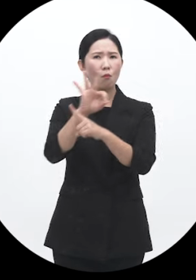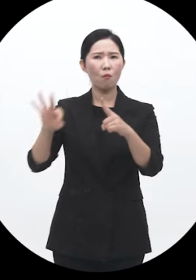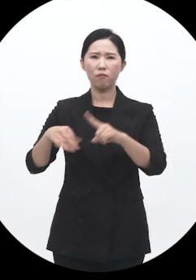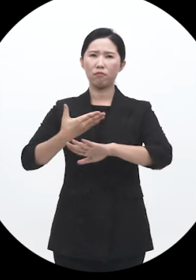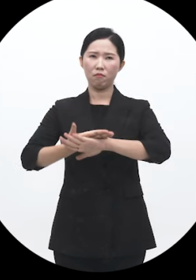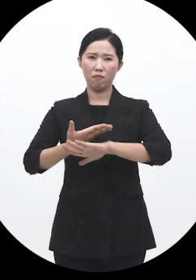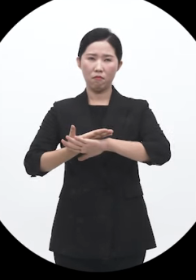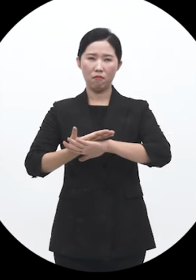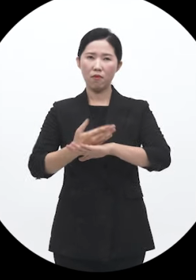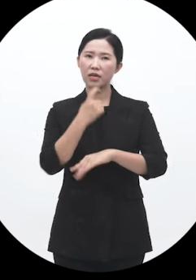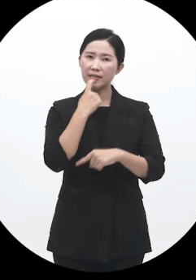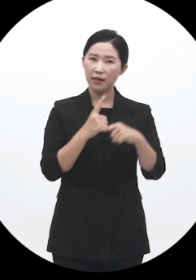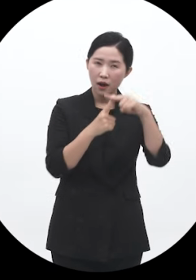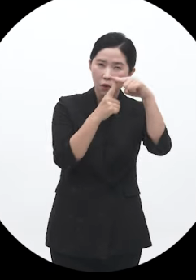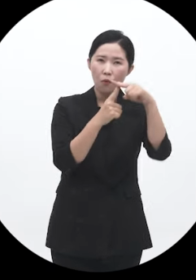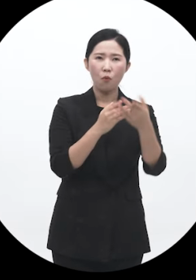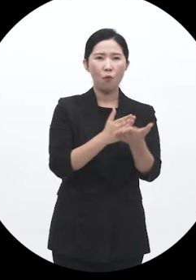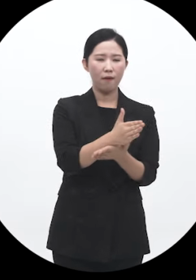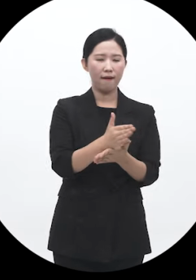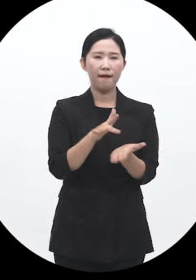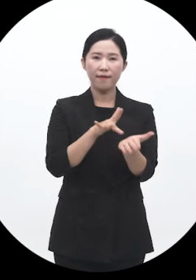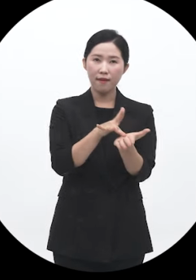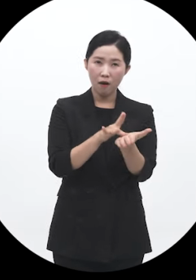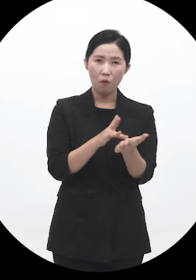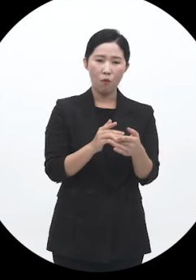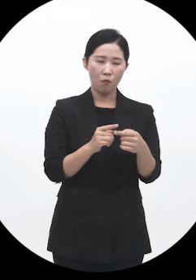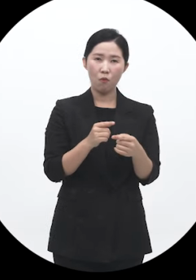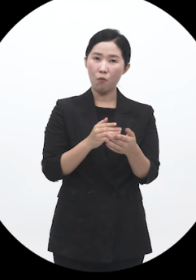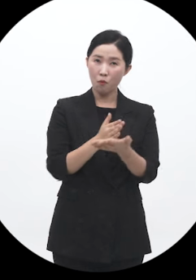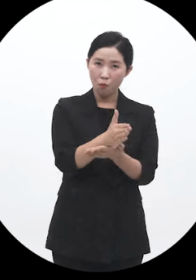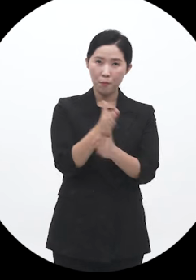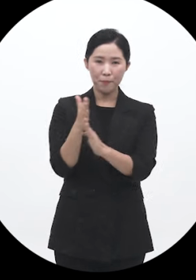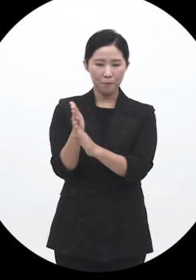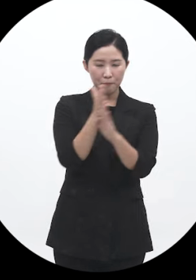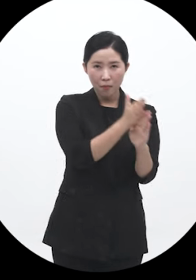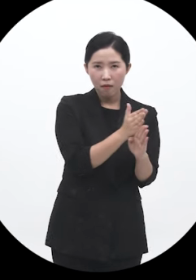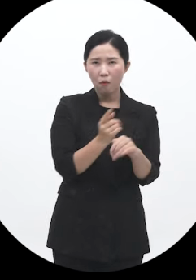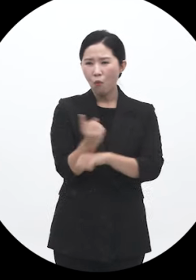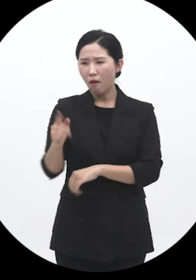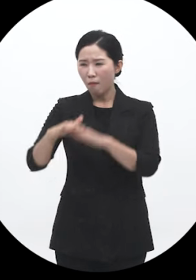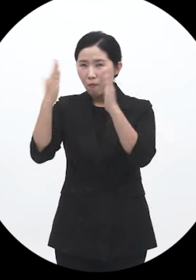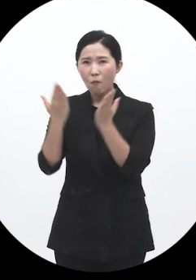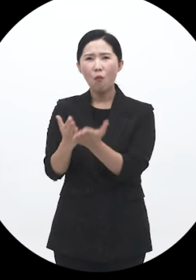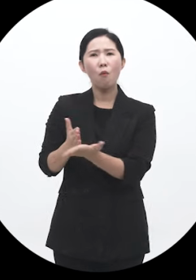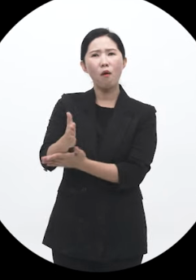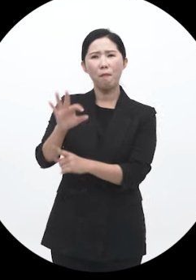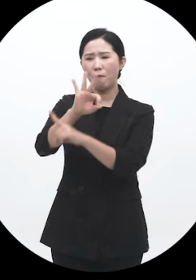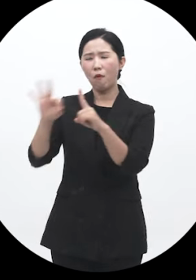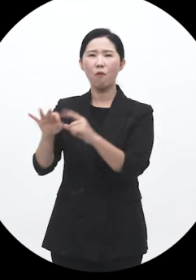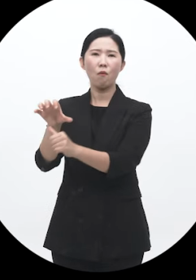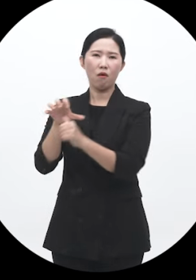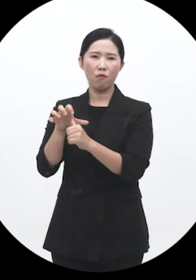간호학과, 약학과를 제외한 전 모집 단위에 해당하며 100분위 1을 활용합니다.